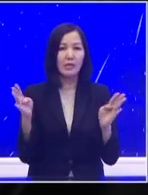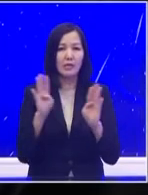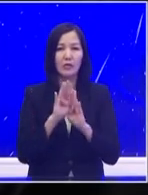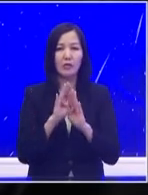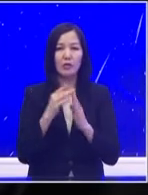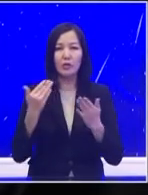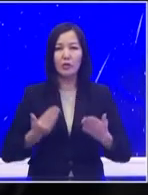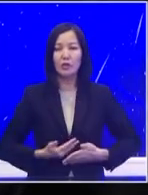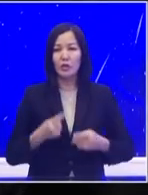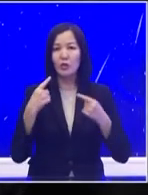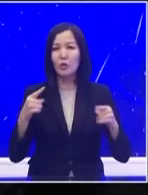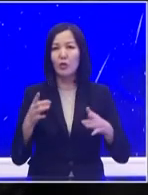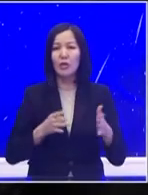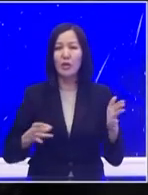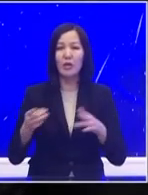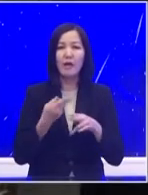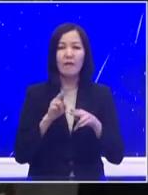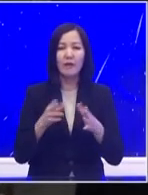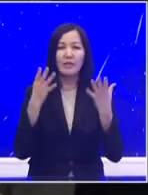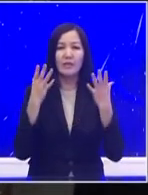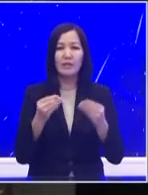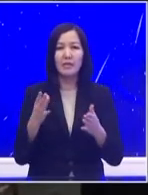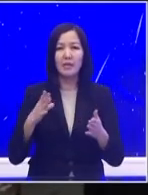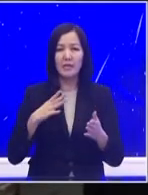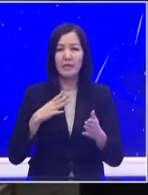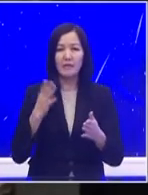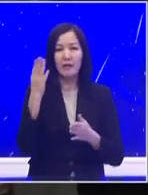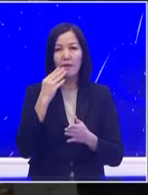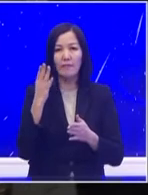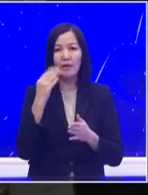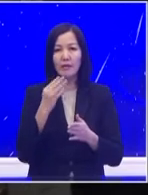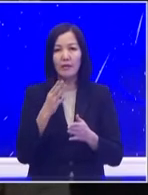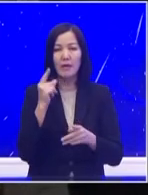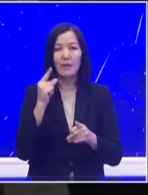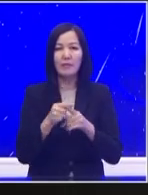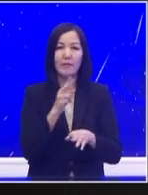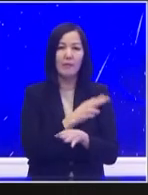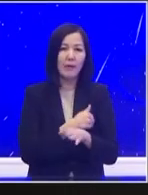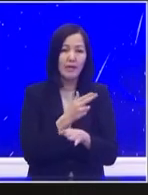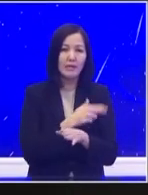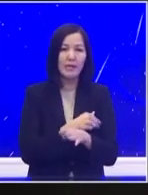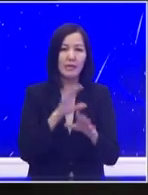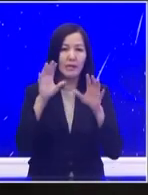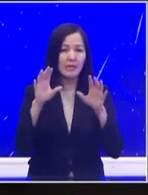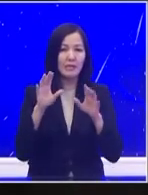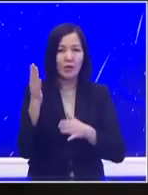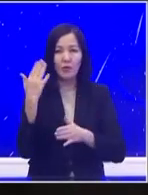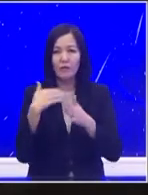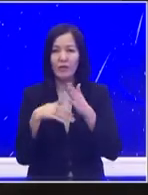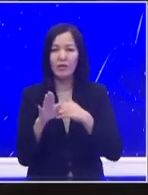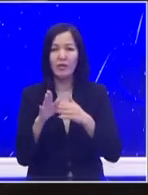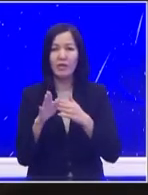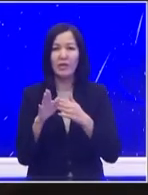жители других регионов, в эти дни находившихся в мегаполисе. Добавим, по словам полицейских, за незаконное вторжение на